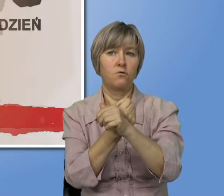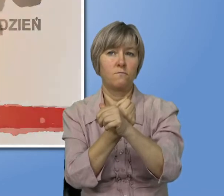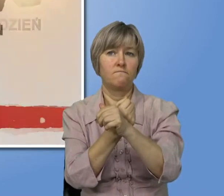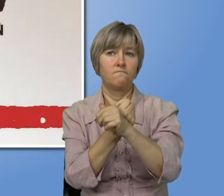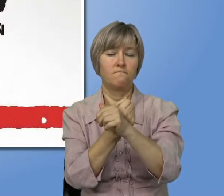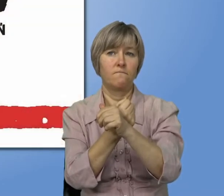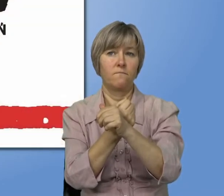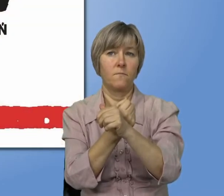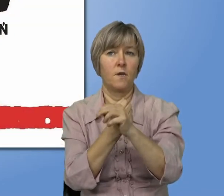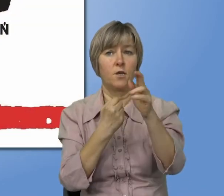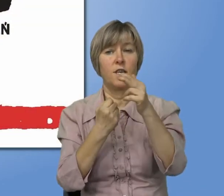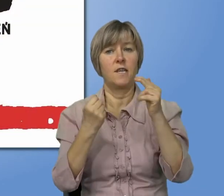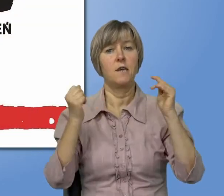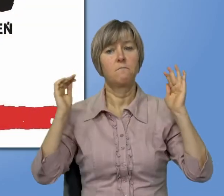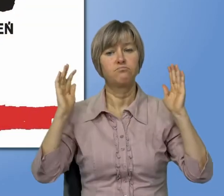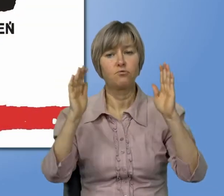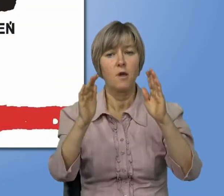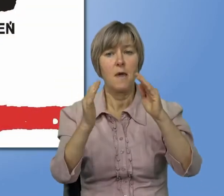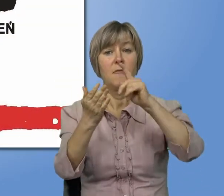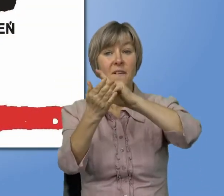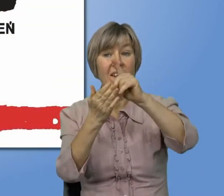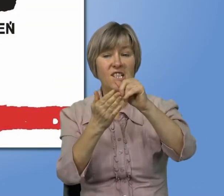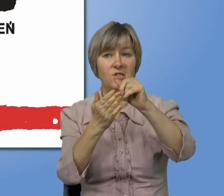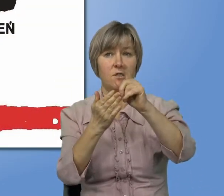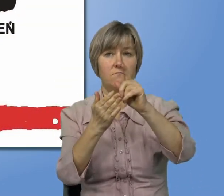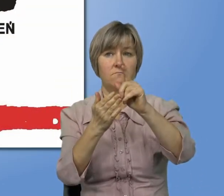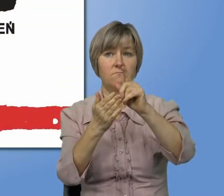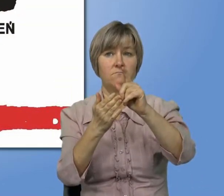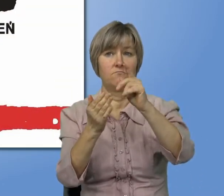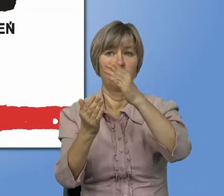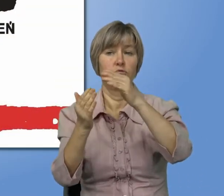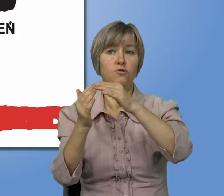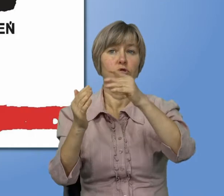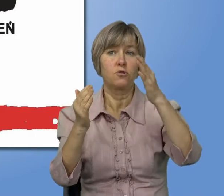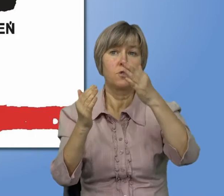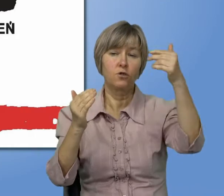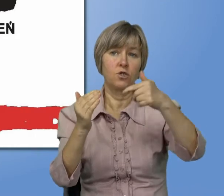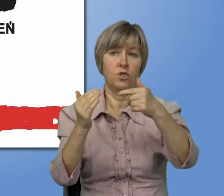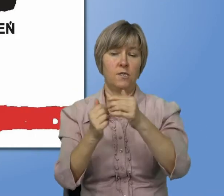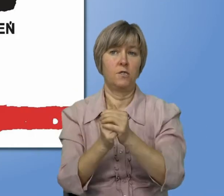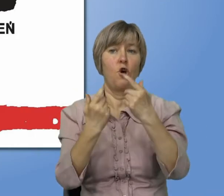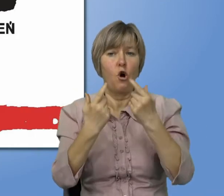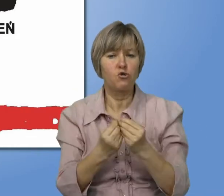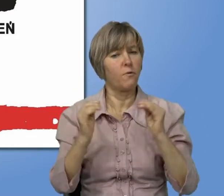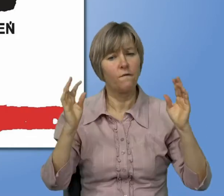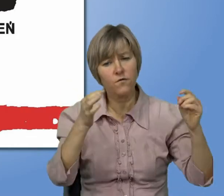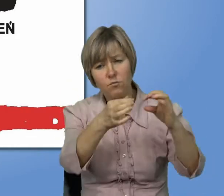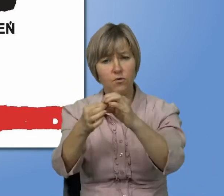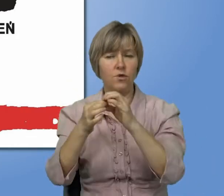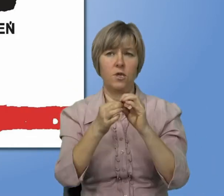ludzi w sposób bezpieczny. Prosiłbym bardzo, aby instytucje kultury były tą